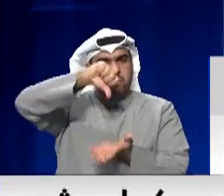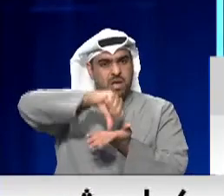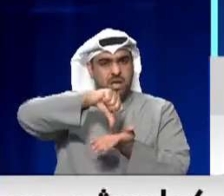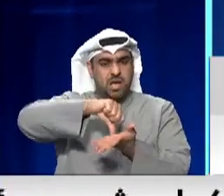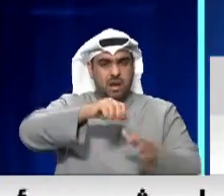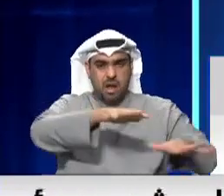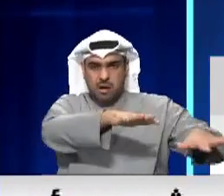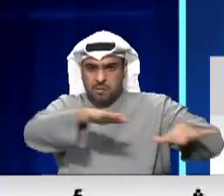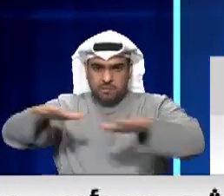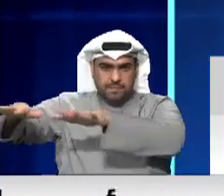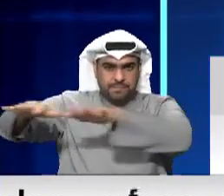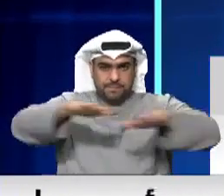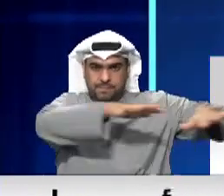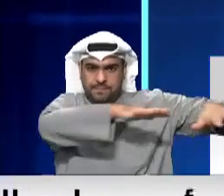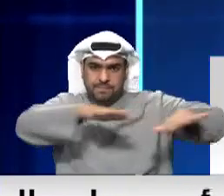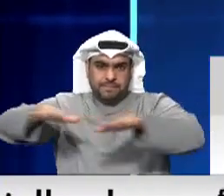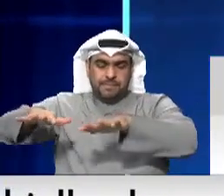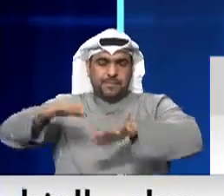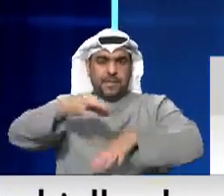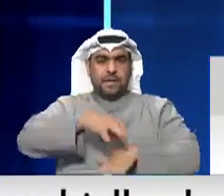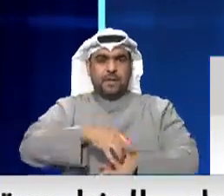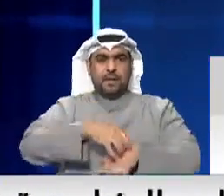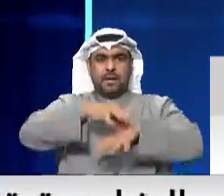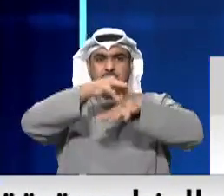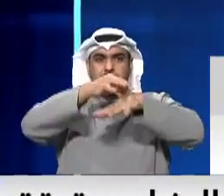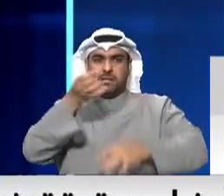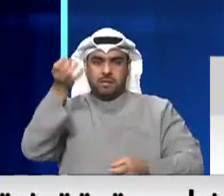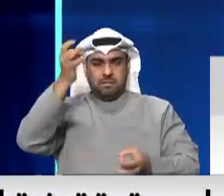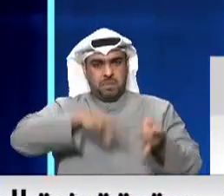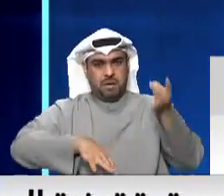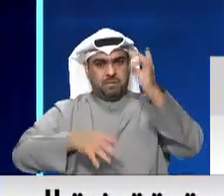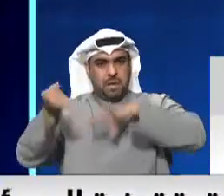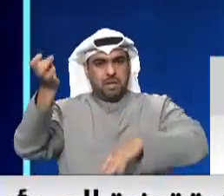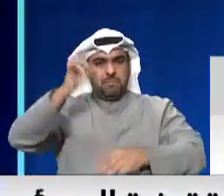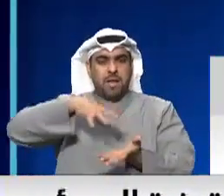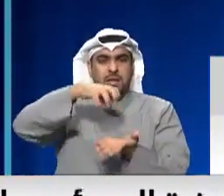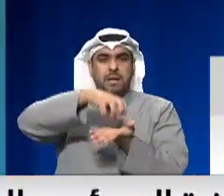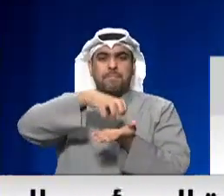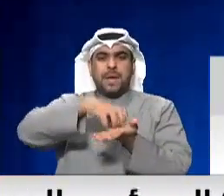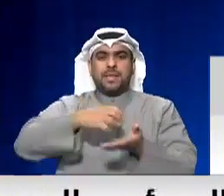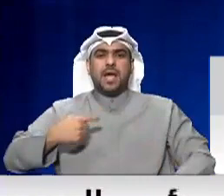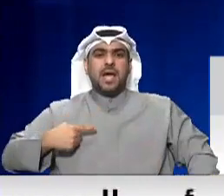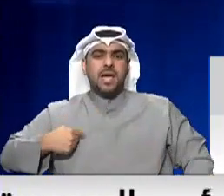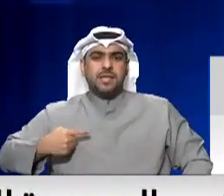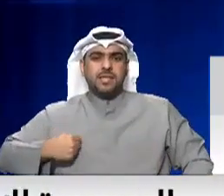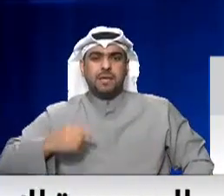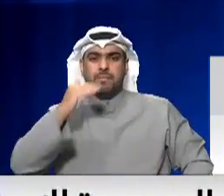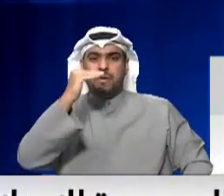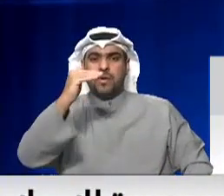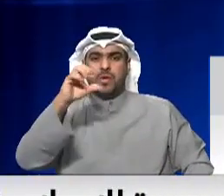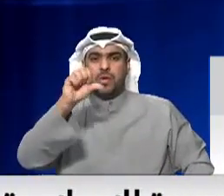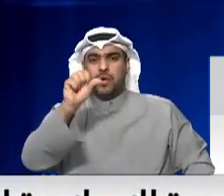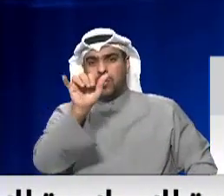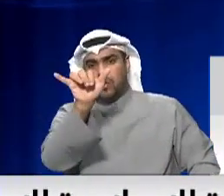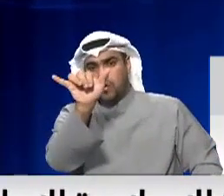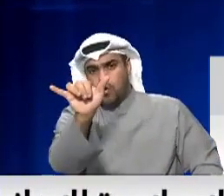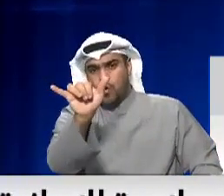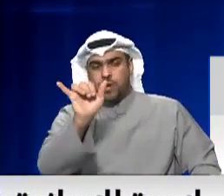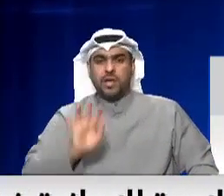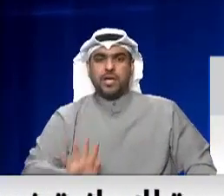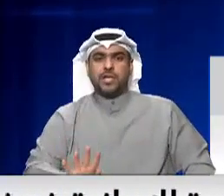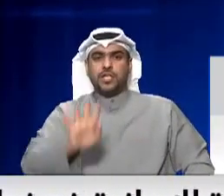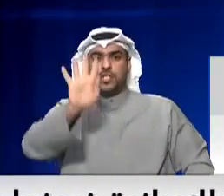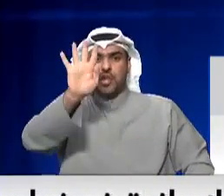عن خالص تعازيه وصادق مواساته لفخامته ولأسر ضحايا الزلزال الذي ضرب مدينة خوي شمال